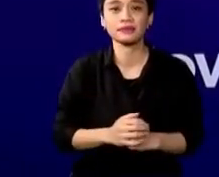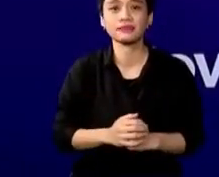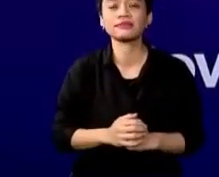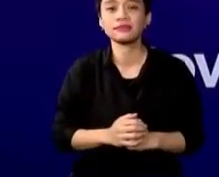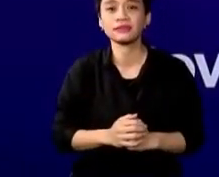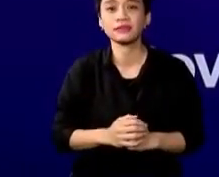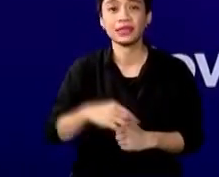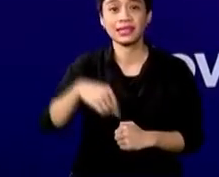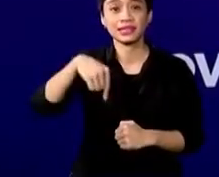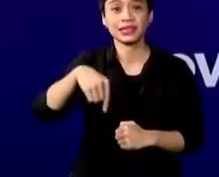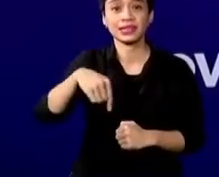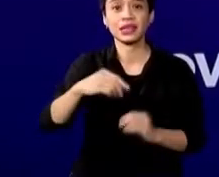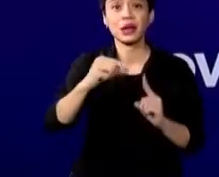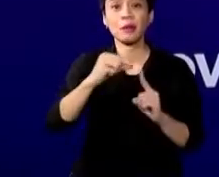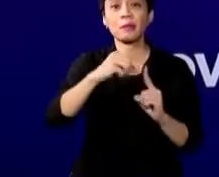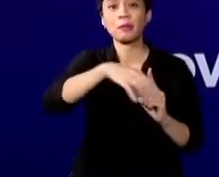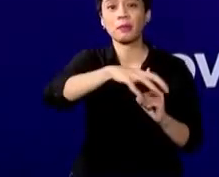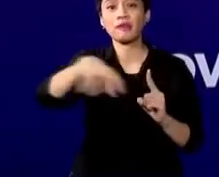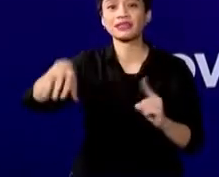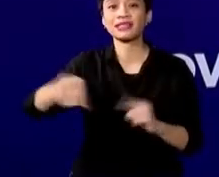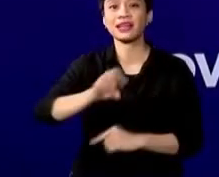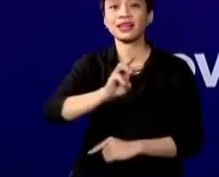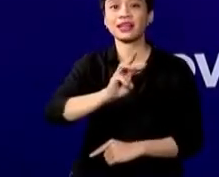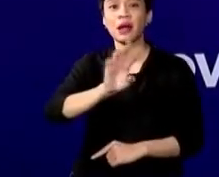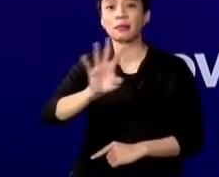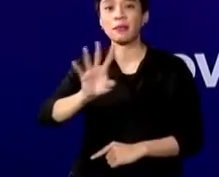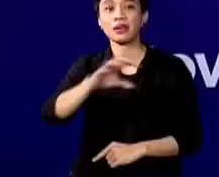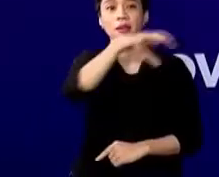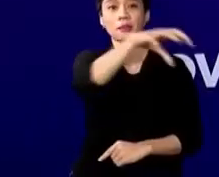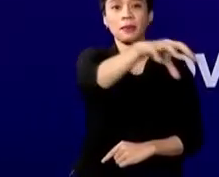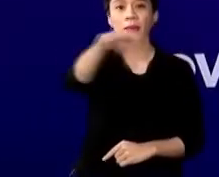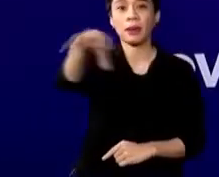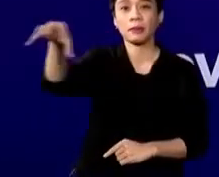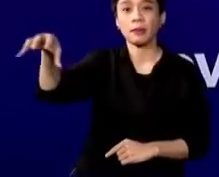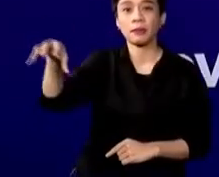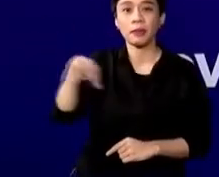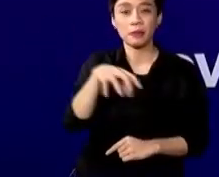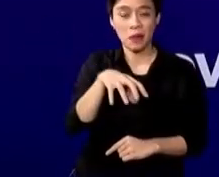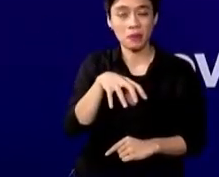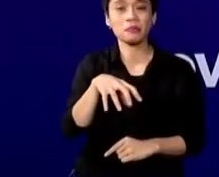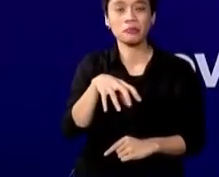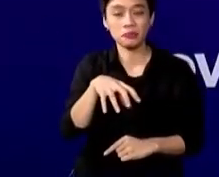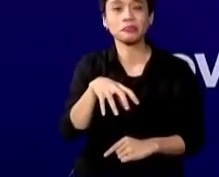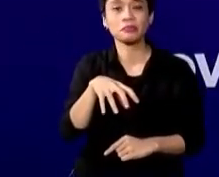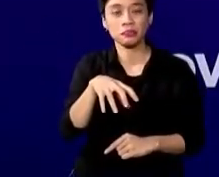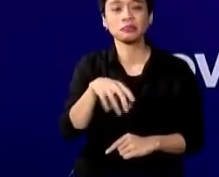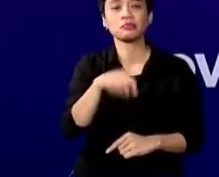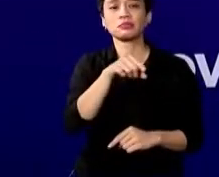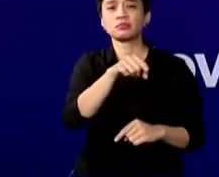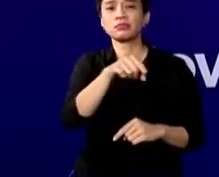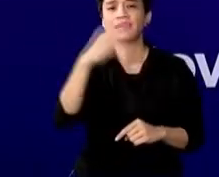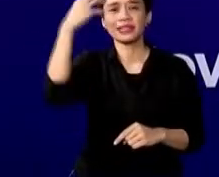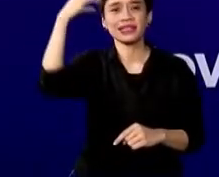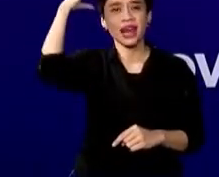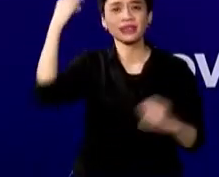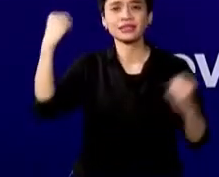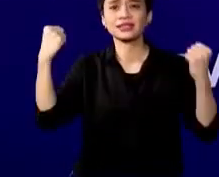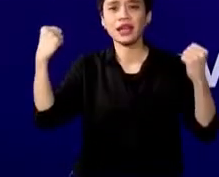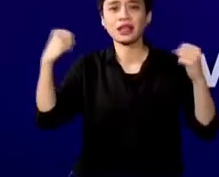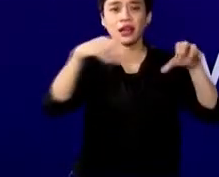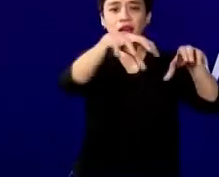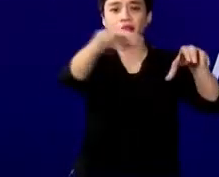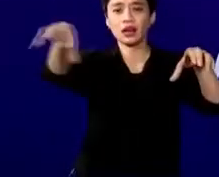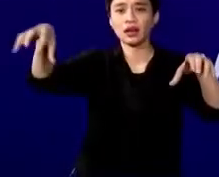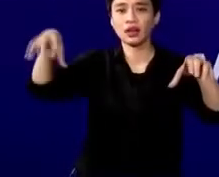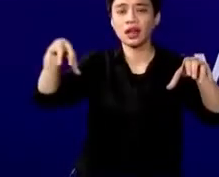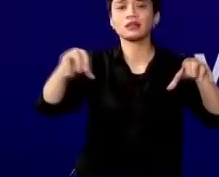di 34 provinsi itu sudah ada kesiapan dari ee Dinas Kesehatan baik yang tingkat provinsi